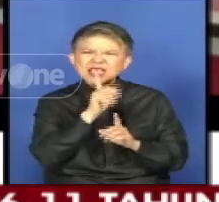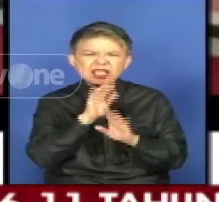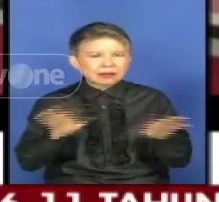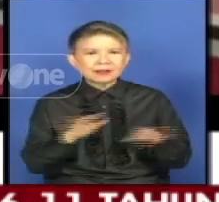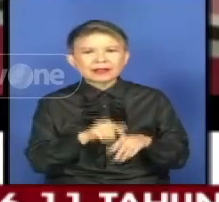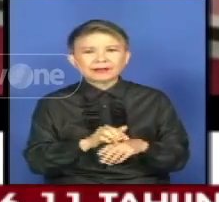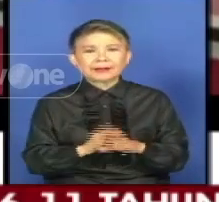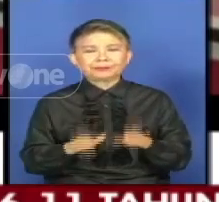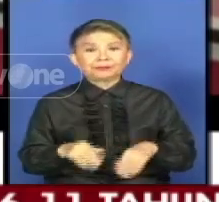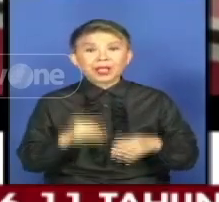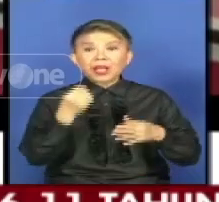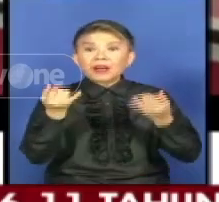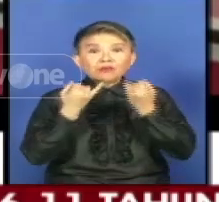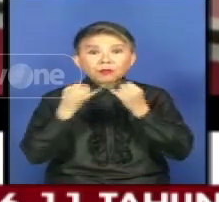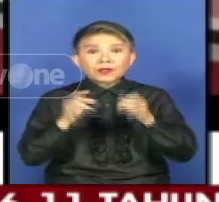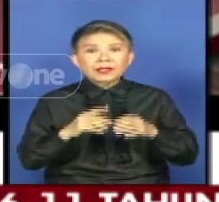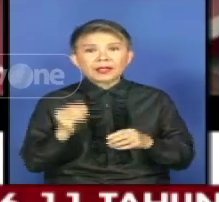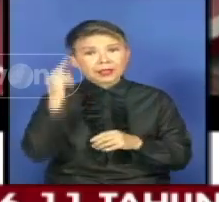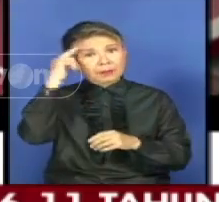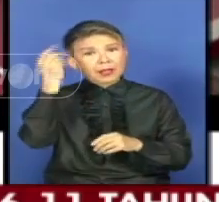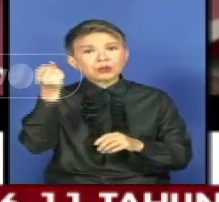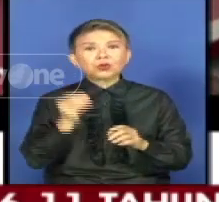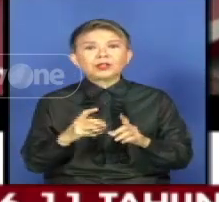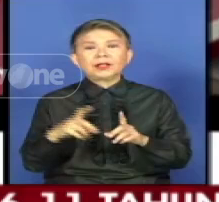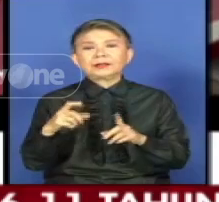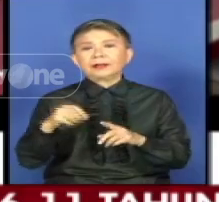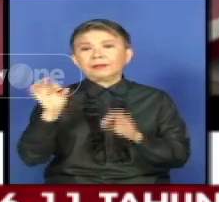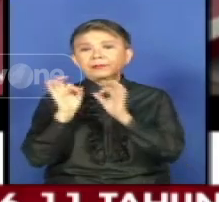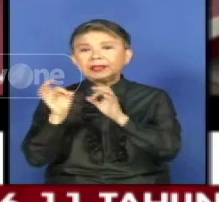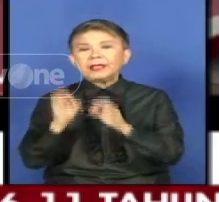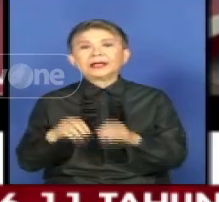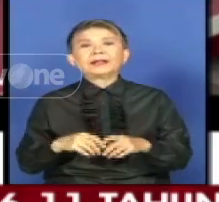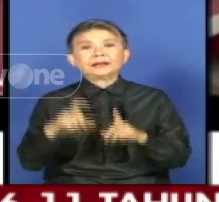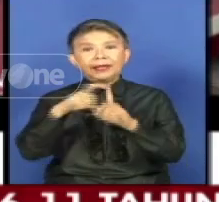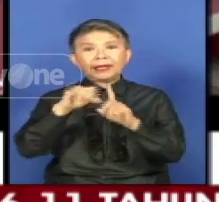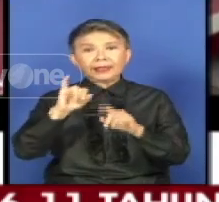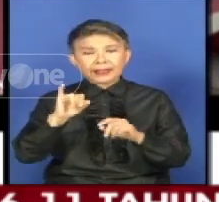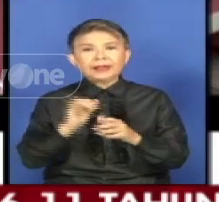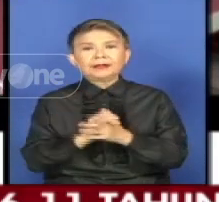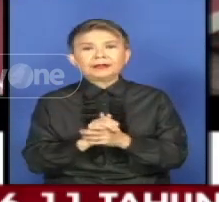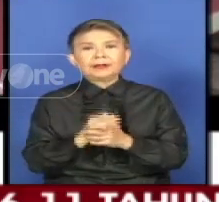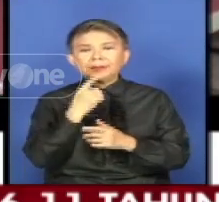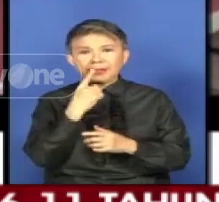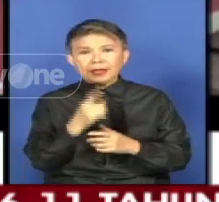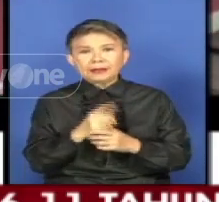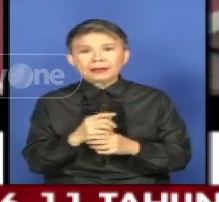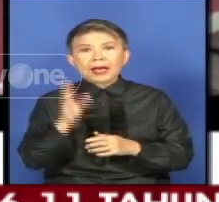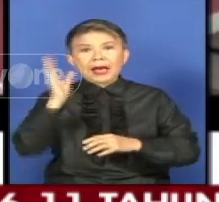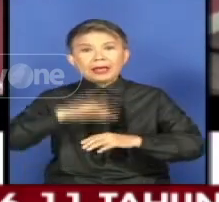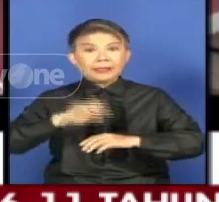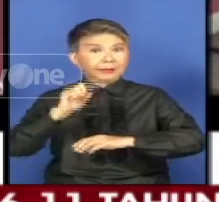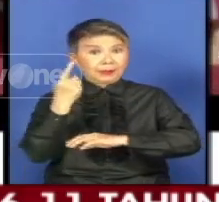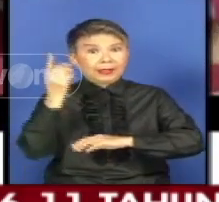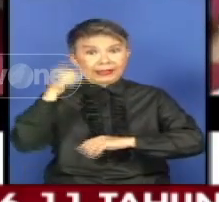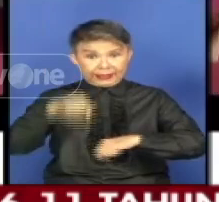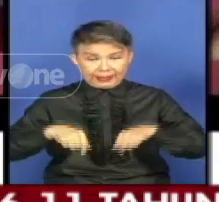memang berdasarkan informasi dari Kepala Suku Dinas Wilayah Pendidikan 2 Jakarta Pusat, Uri Pasih, memang pada hari pertama